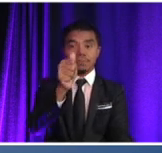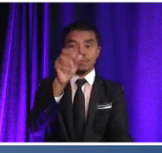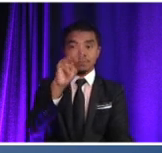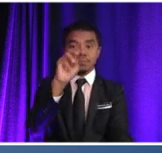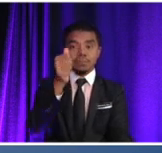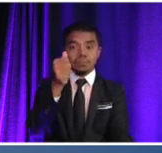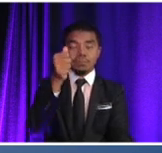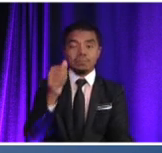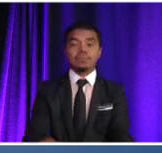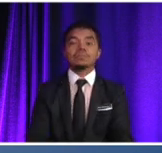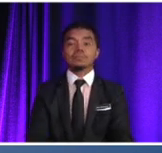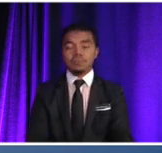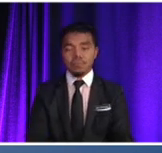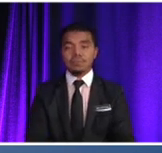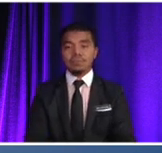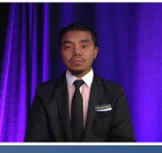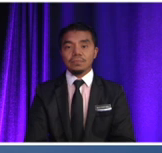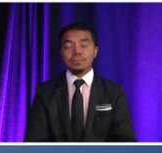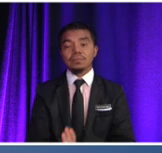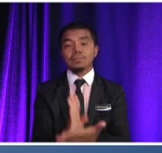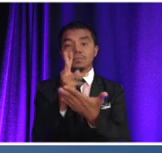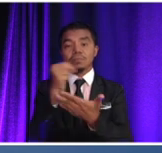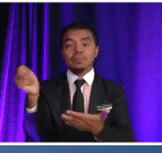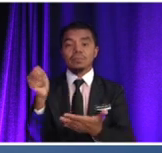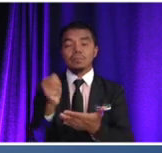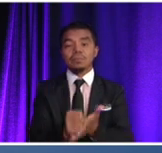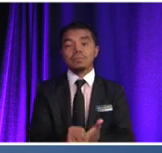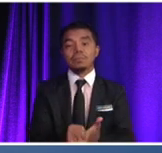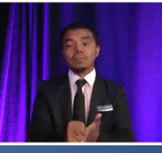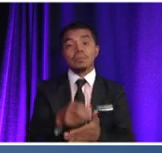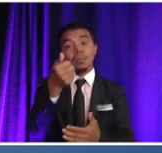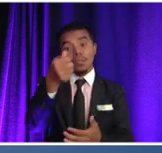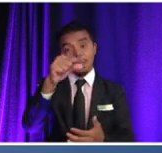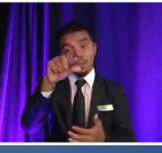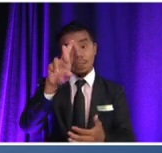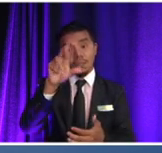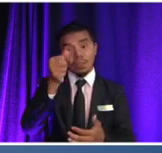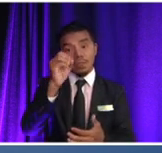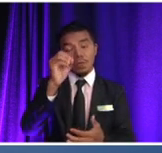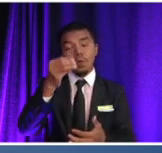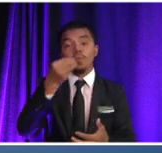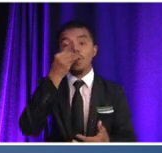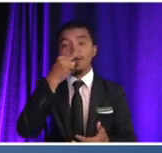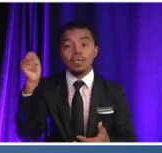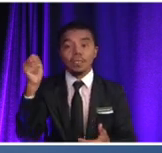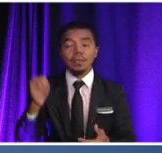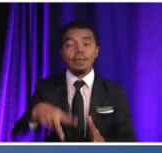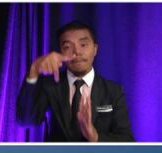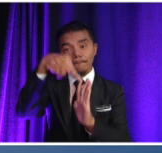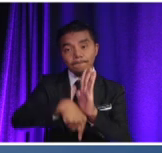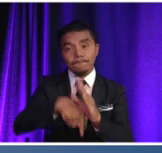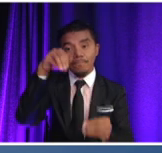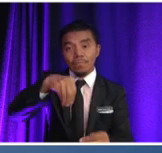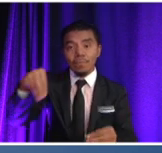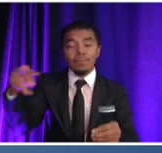pemasaran pertanian persekutuan bantuan yang mereka bagi dalam memasarkan produk egro makanan egro makanan ini adalah pertanian Oke